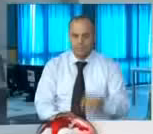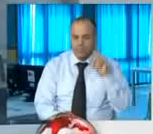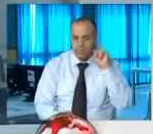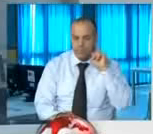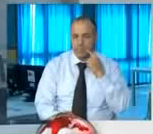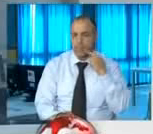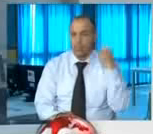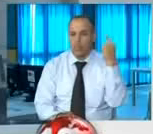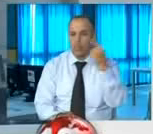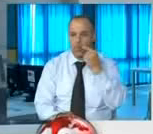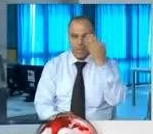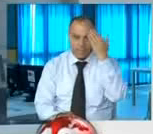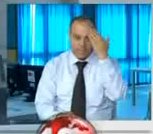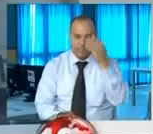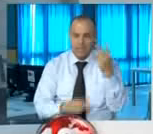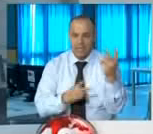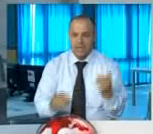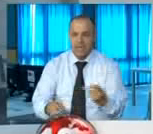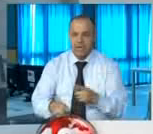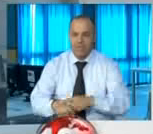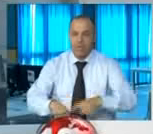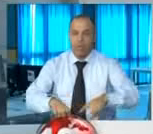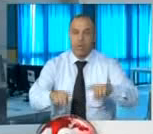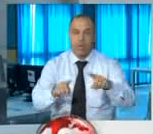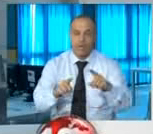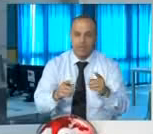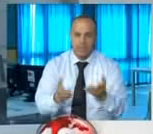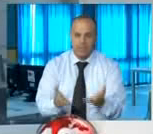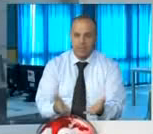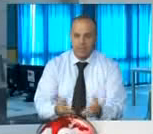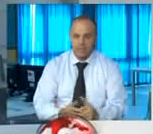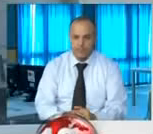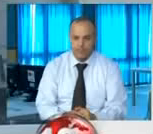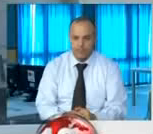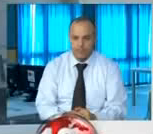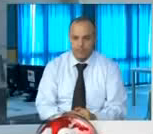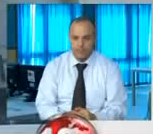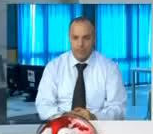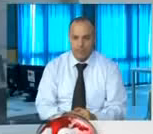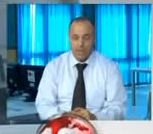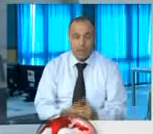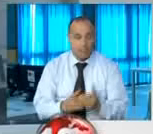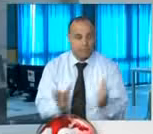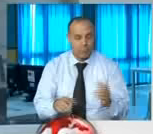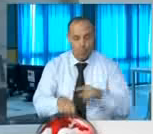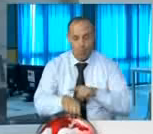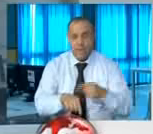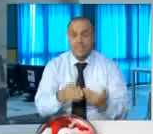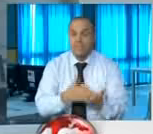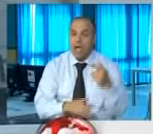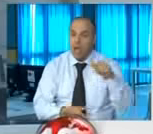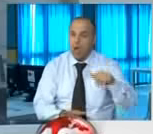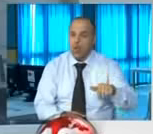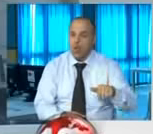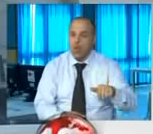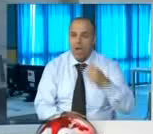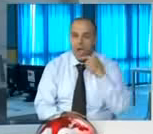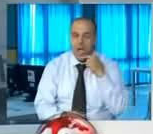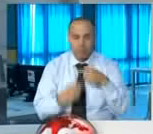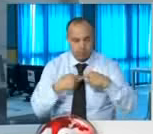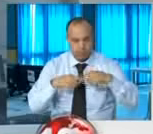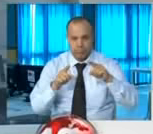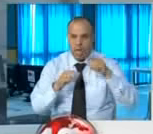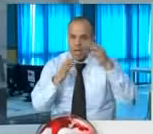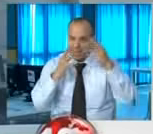السلام عليكم مشاهدينا الكرام، مرحبا بكم في هذا الموعد الإخباري. تم في ساعة مبكرة من نهار اليوم الإعلان